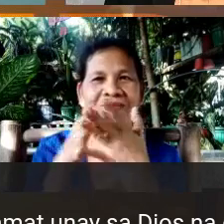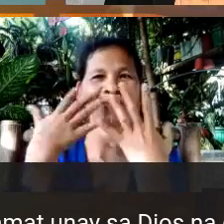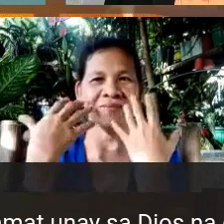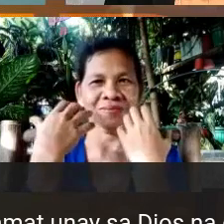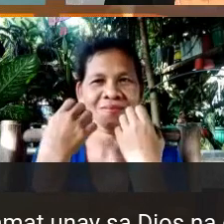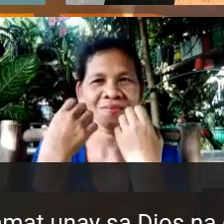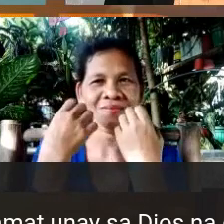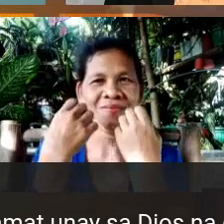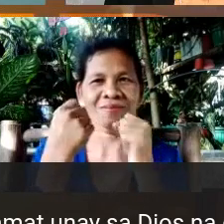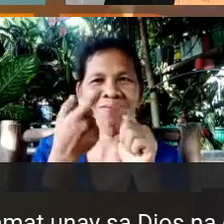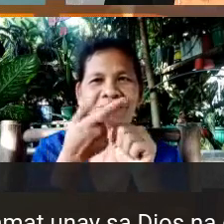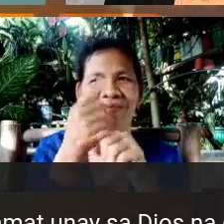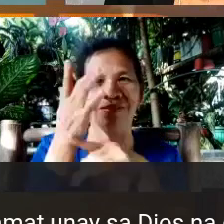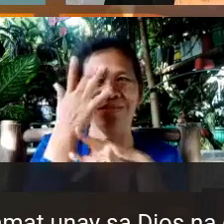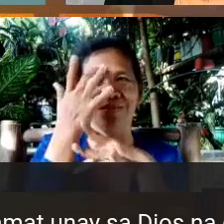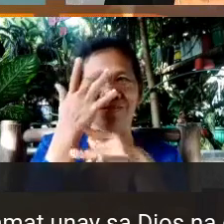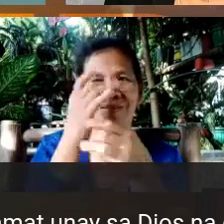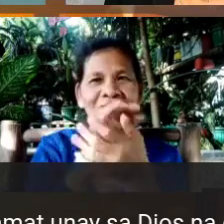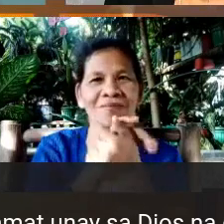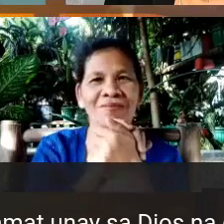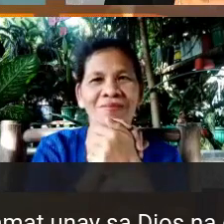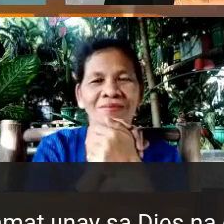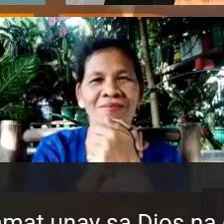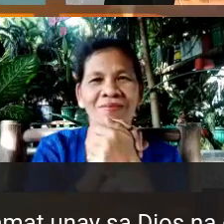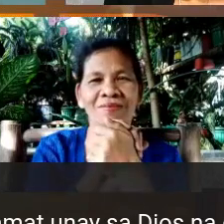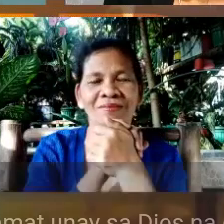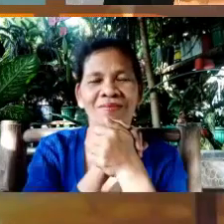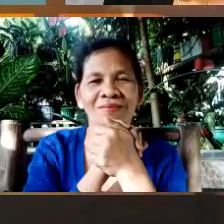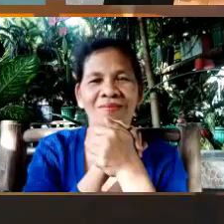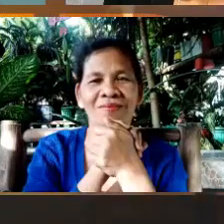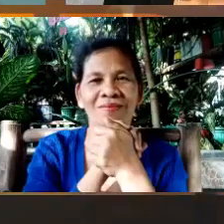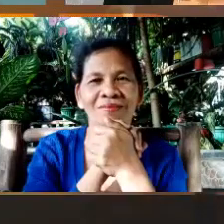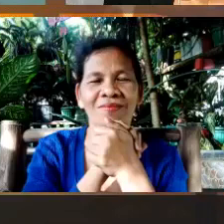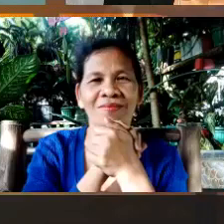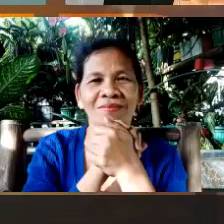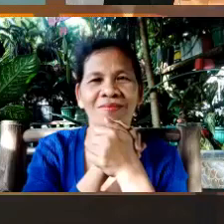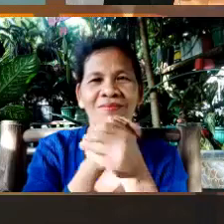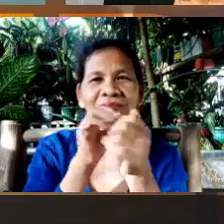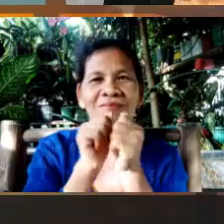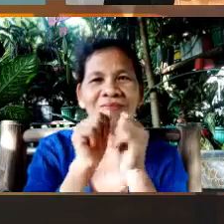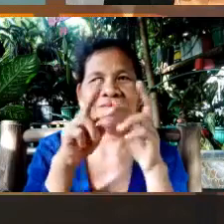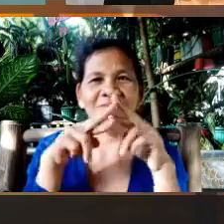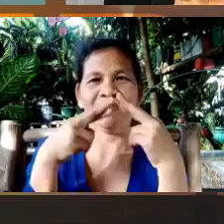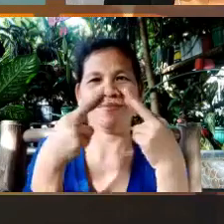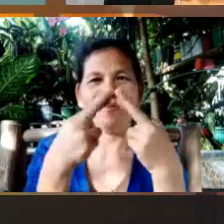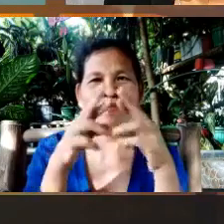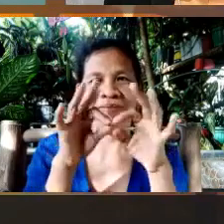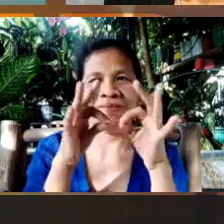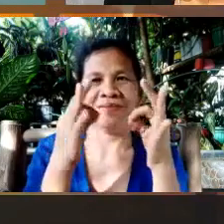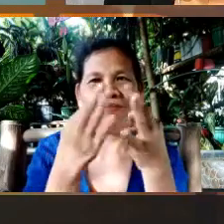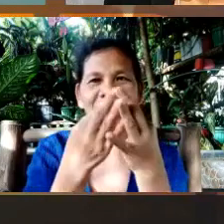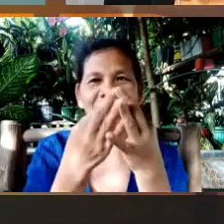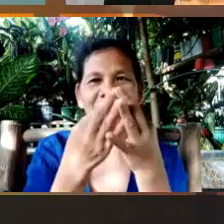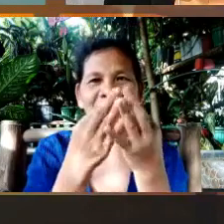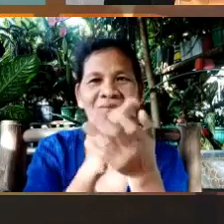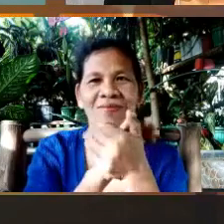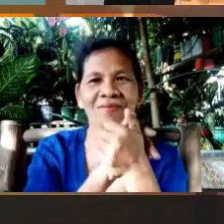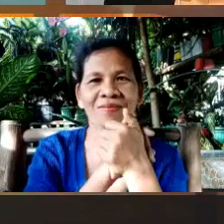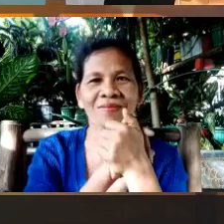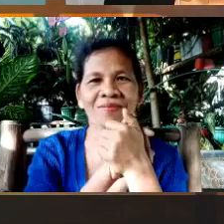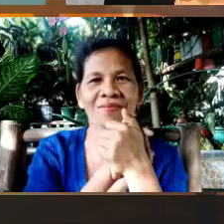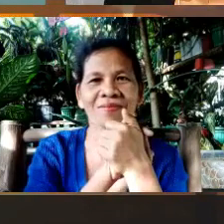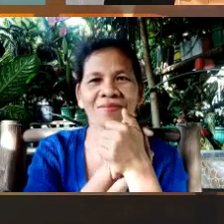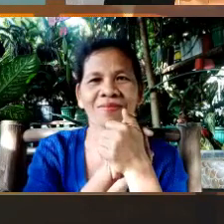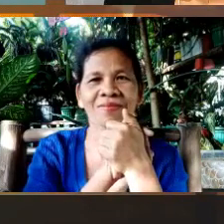Panginoon kasama ng iyong mga kamag-anak o buong sambayan. Brother Glenn, si Ma'am Lenny